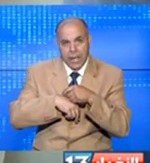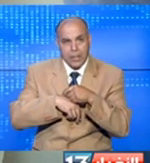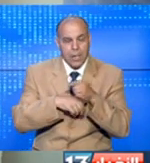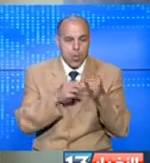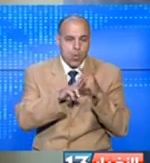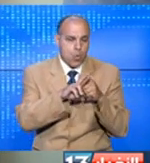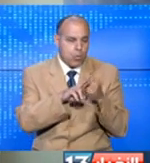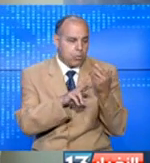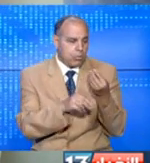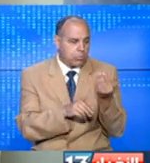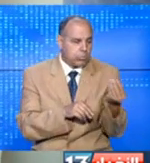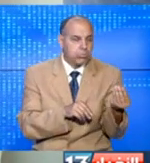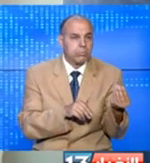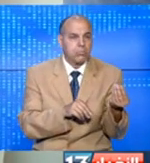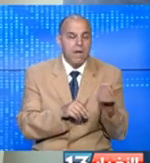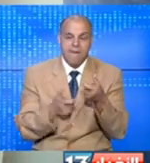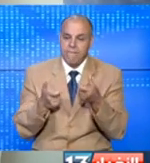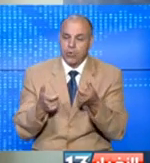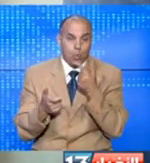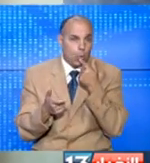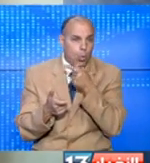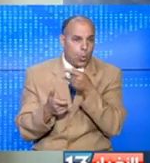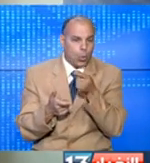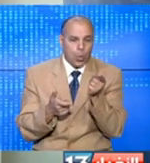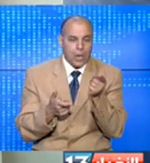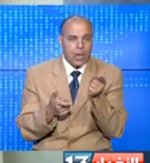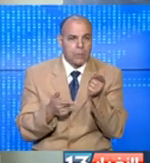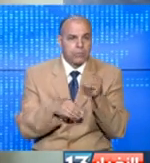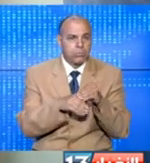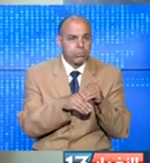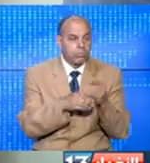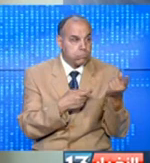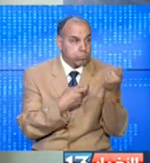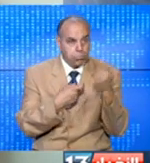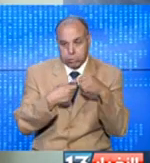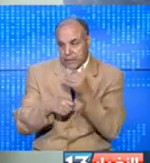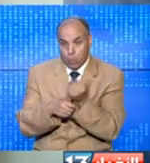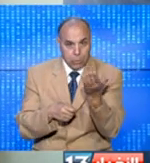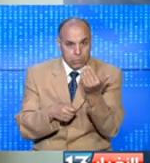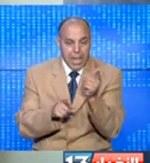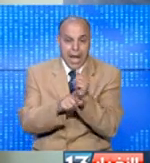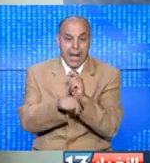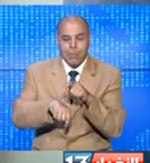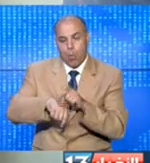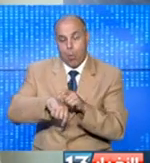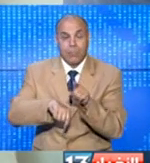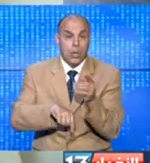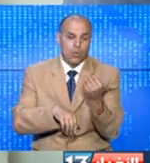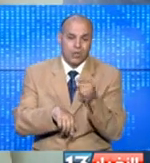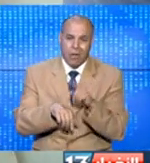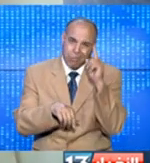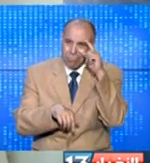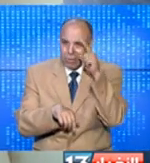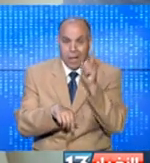الفرصه بشان توجه للمدعوين للتلقيح انهم يحترموا التوقيت متاحه ما